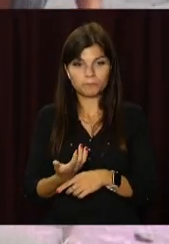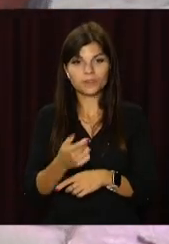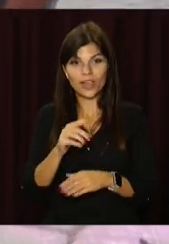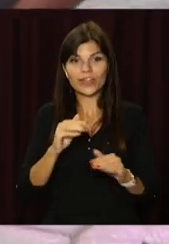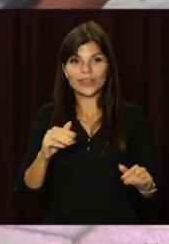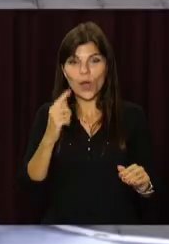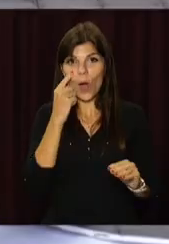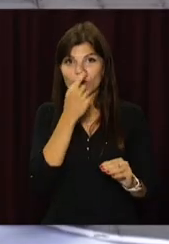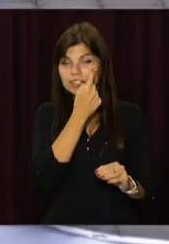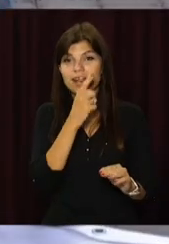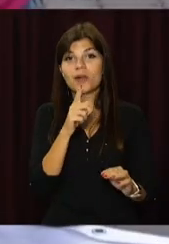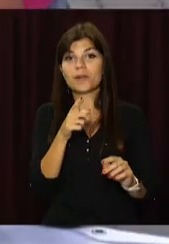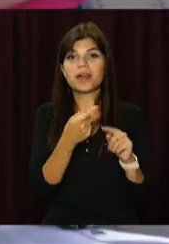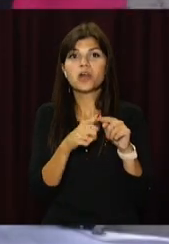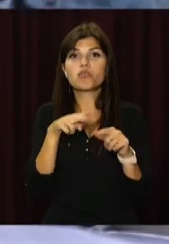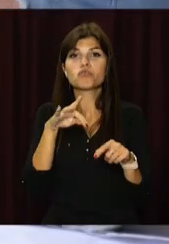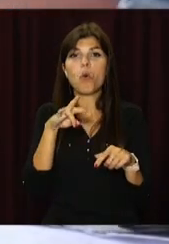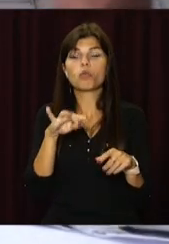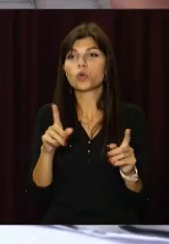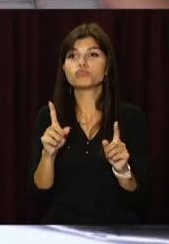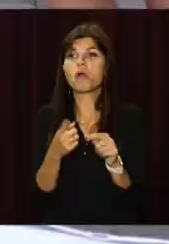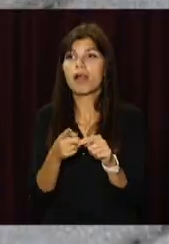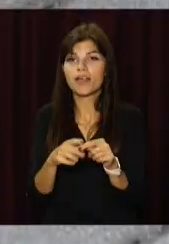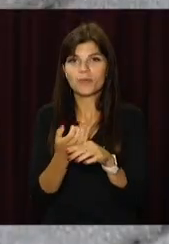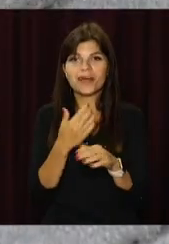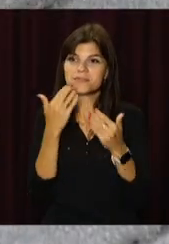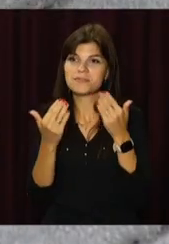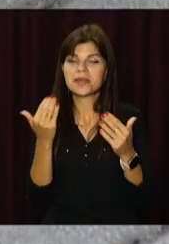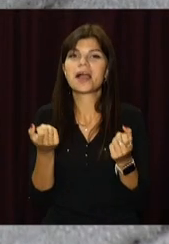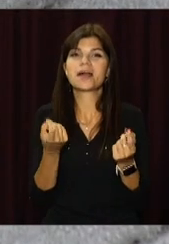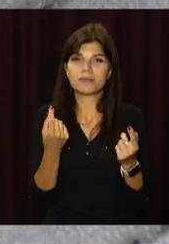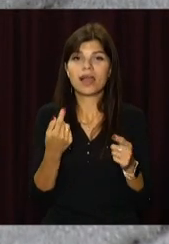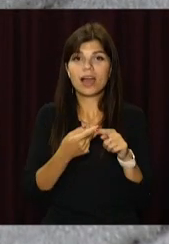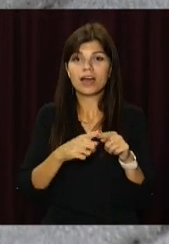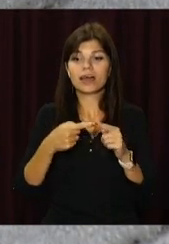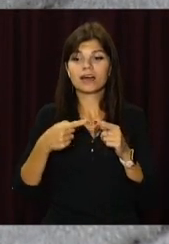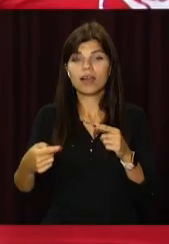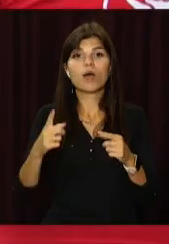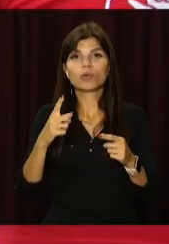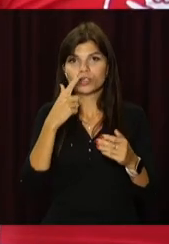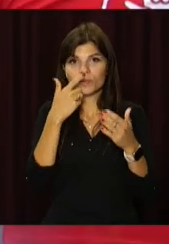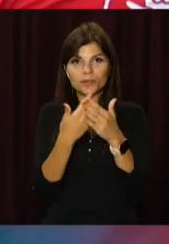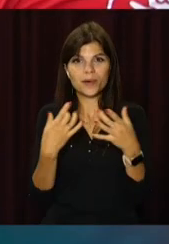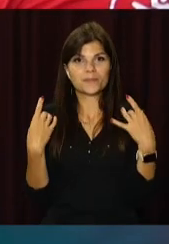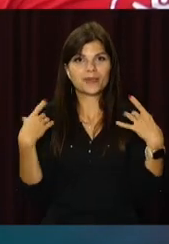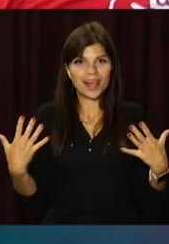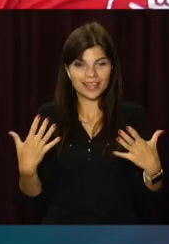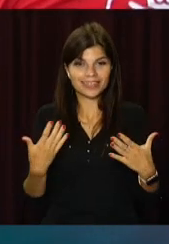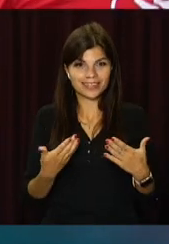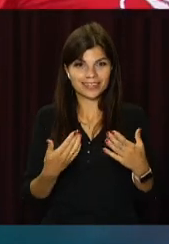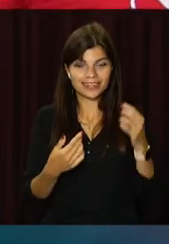дітей» влаштували до 30-ї річниці Незалежності України. Творчий марафон триває по всій країні. Донорство